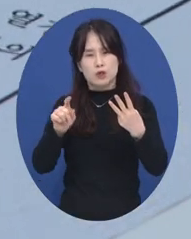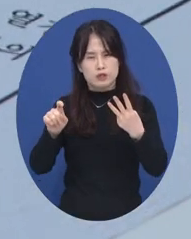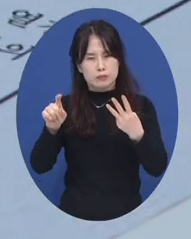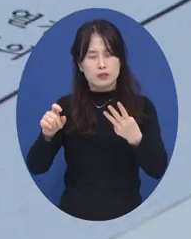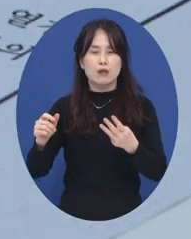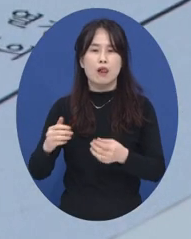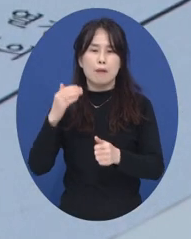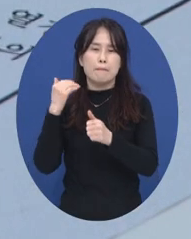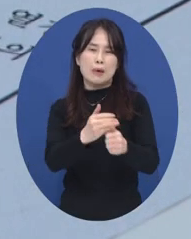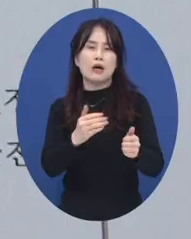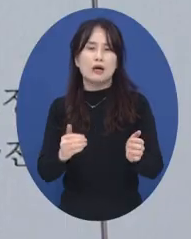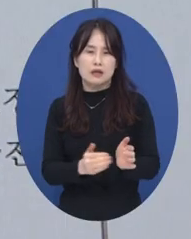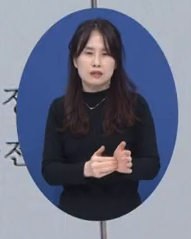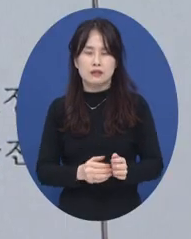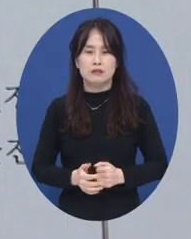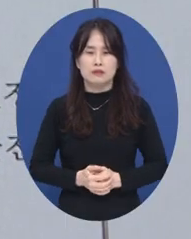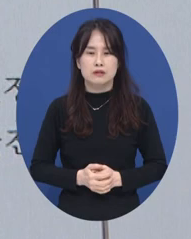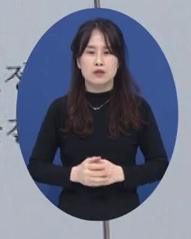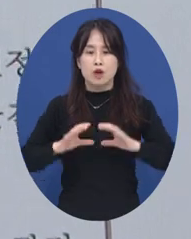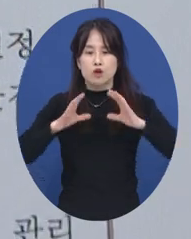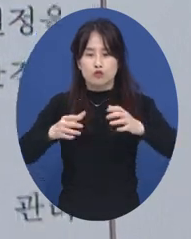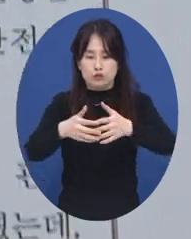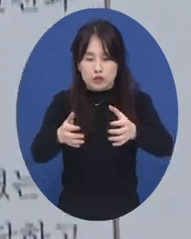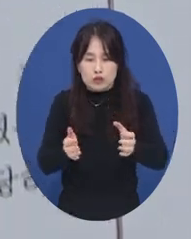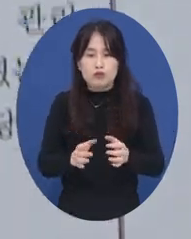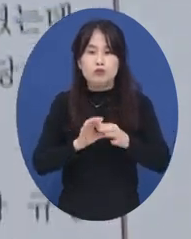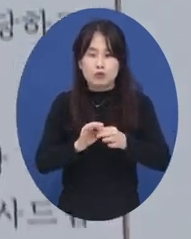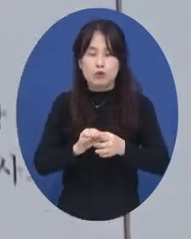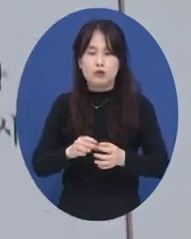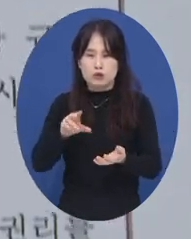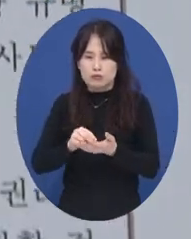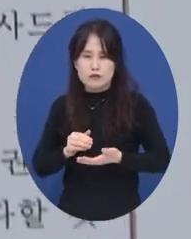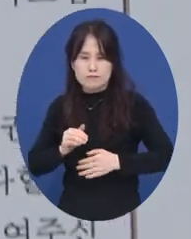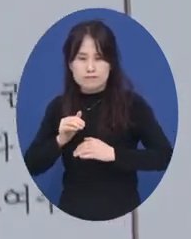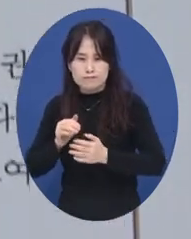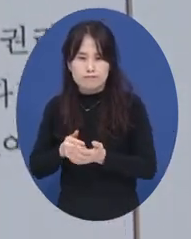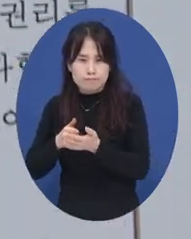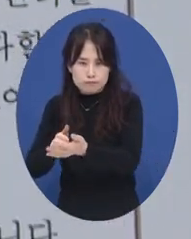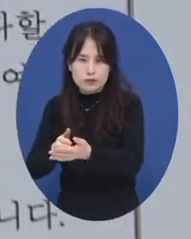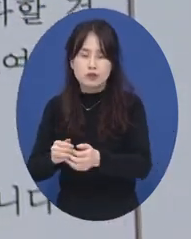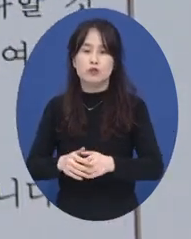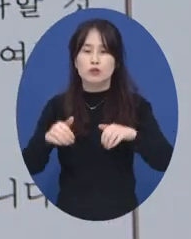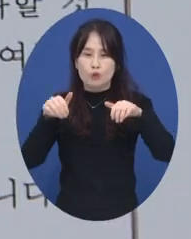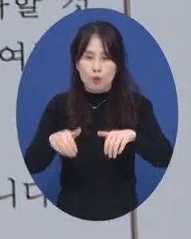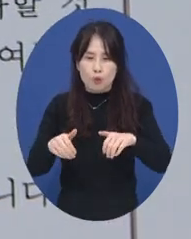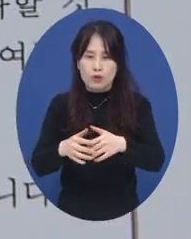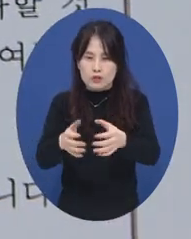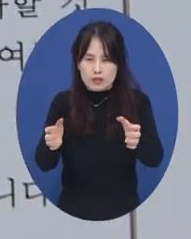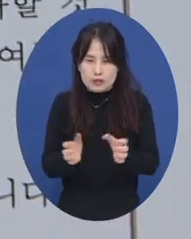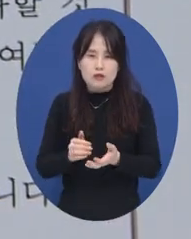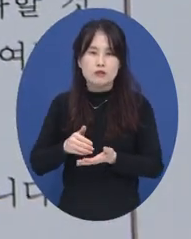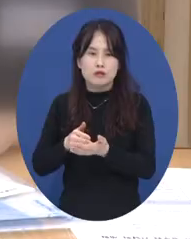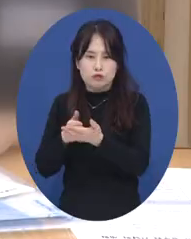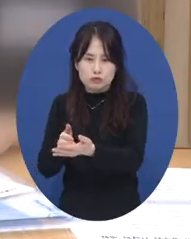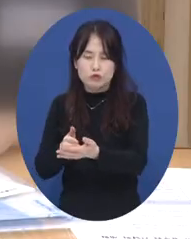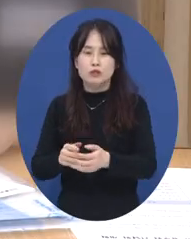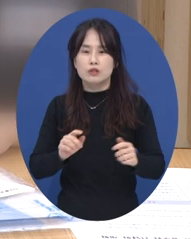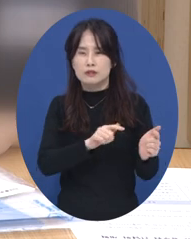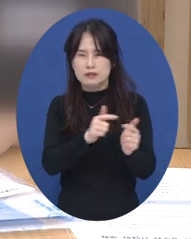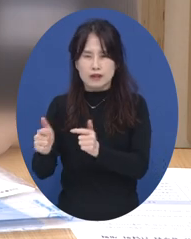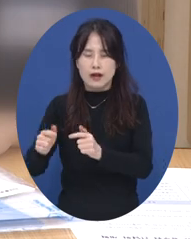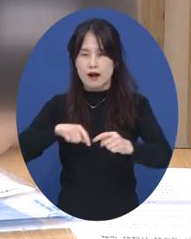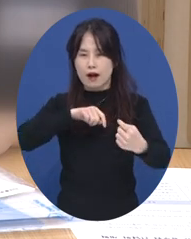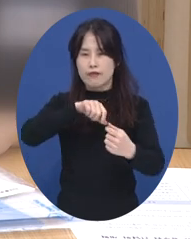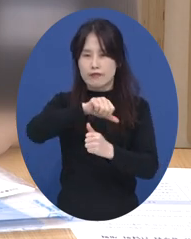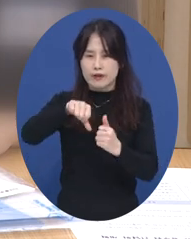통보를 받았습니다 경기도는 국제기구를 통한 문제 제 개 노 동 위원회를 통한 구제 절차나 민사소송 제기 지원 등